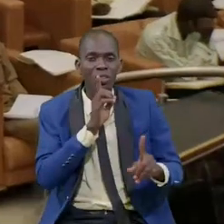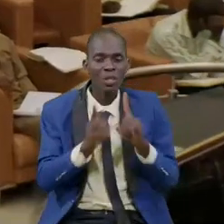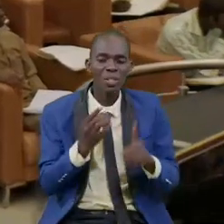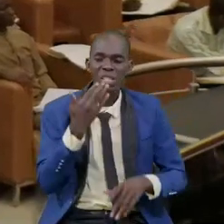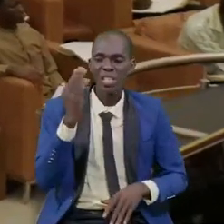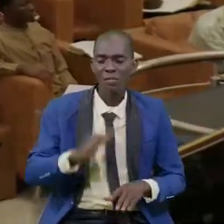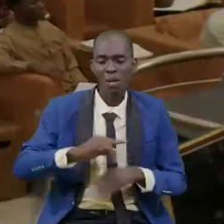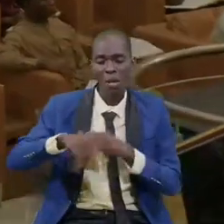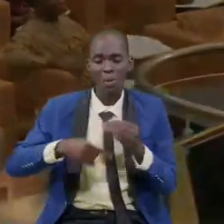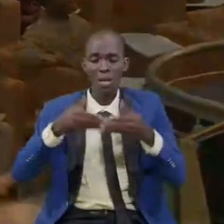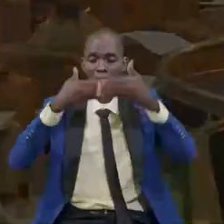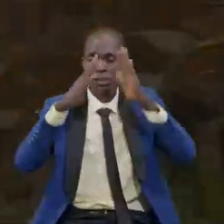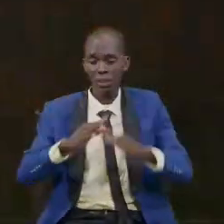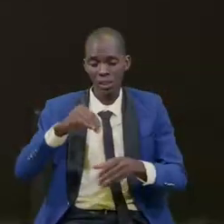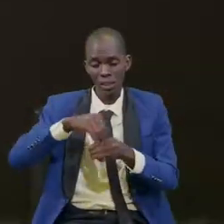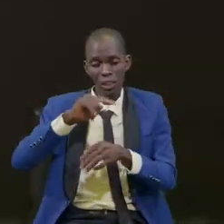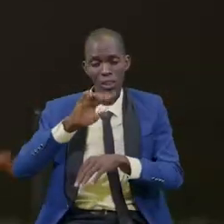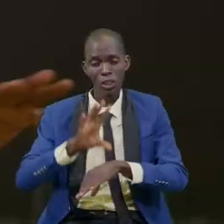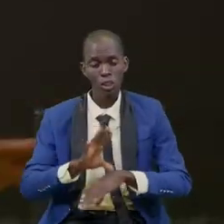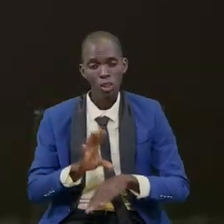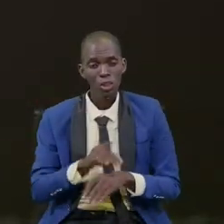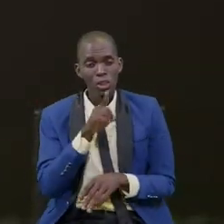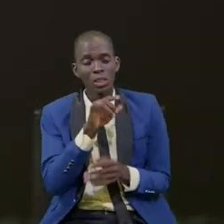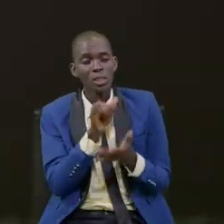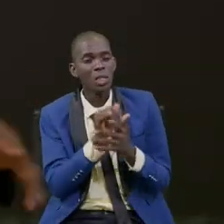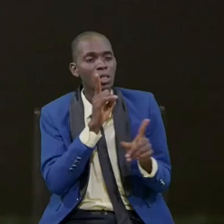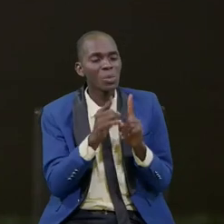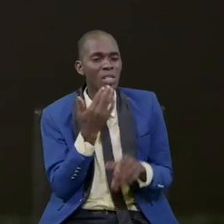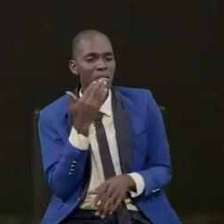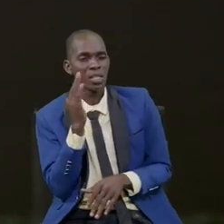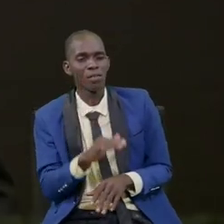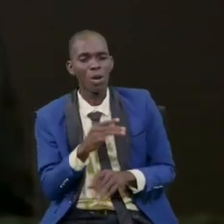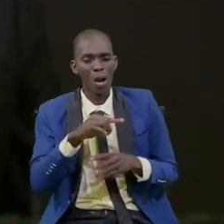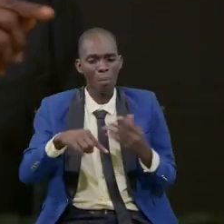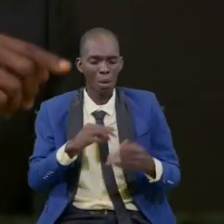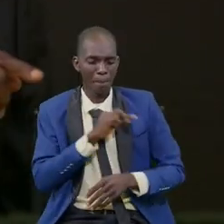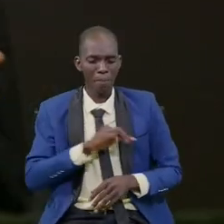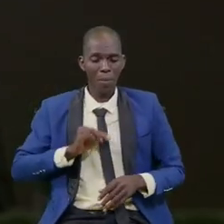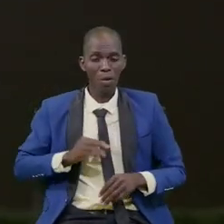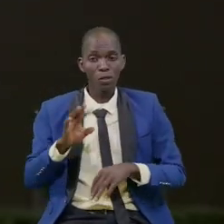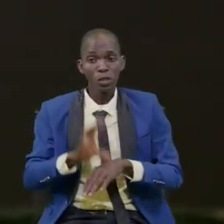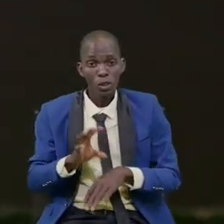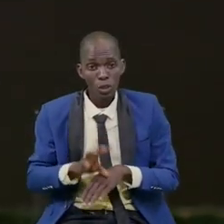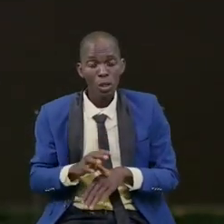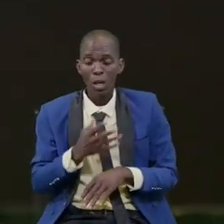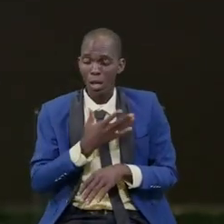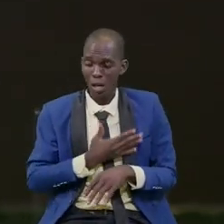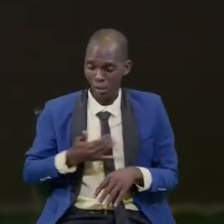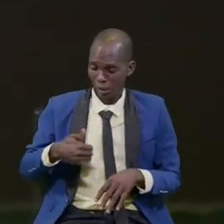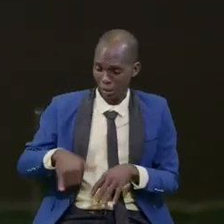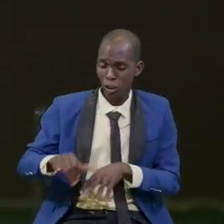sœur, d'un dirigeant dans l'église, celui qui parle mal d'un frère, celui qui parle mal des membres de l'église